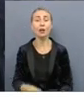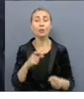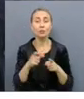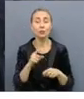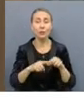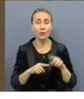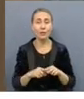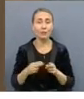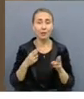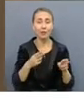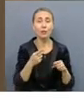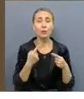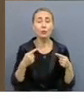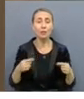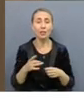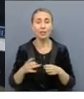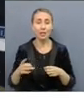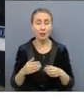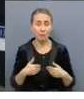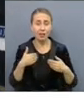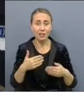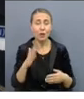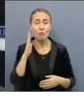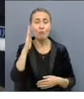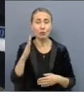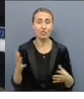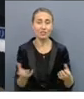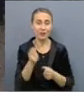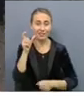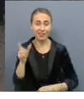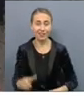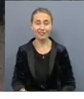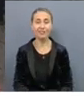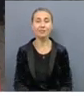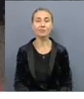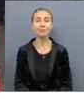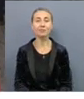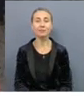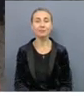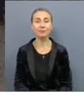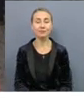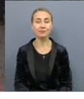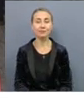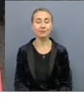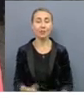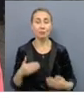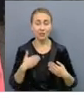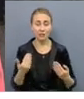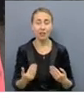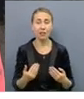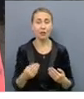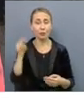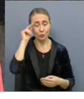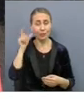родители, прибыв из других регионов страны, также поздравили будущих спасателей. Поздравляю студентов с таким торжественным